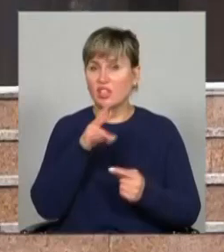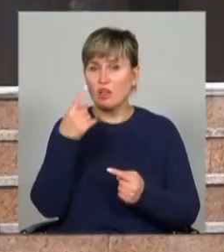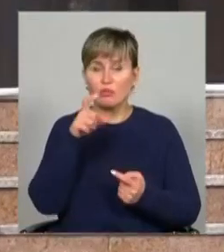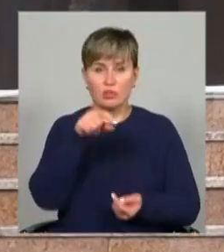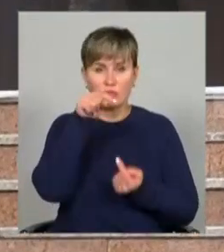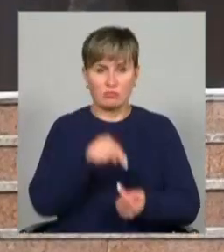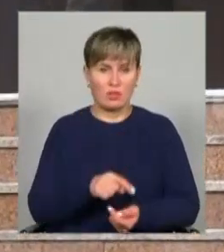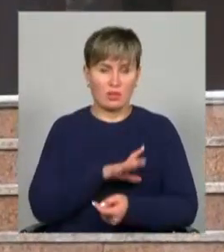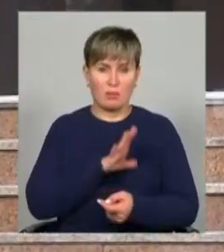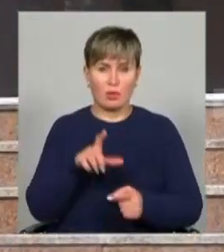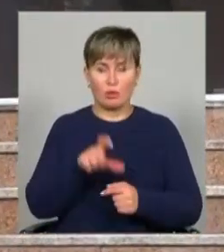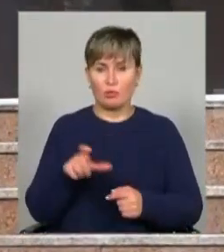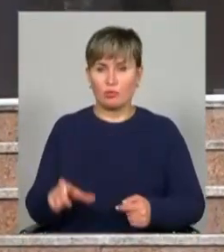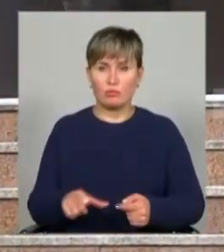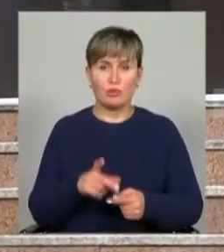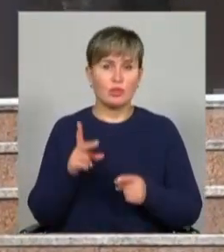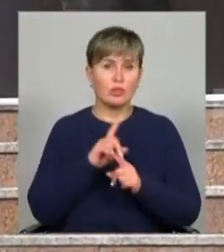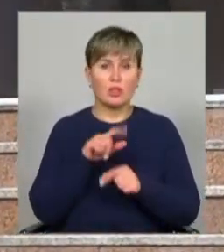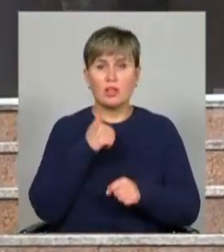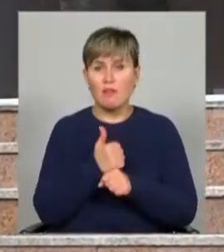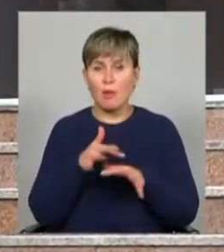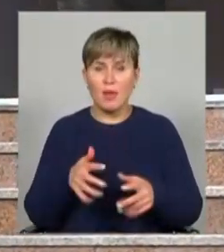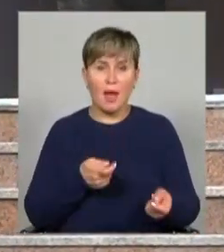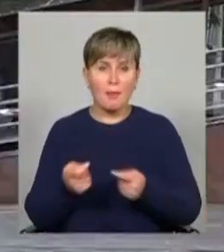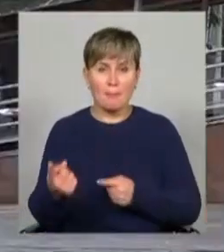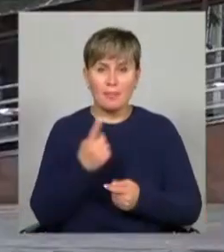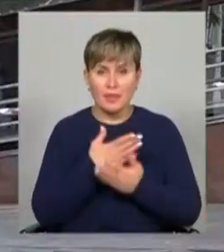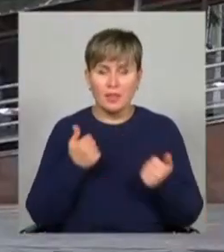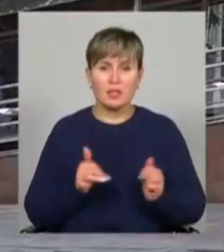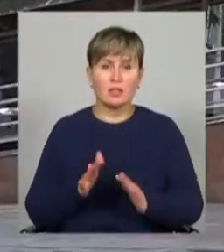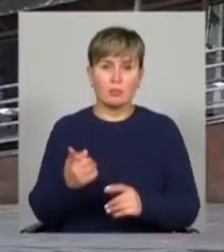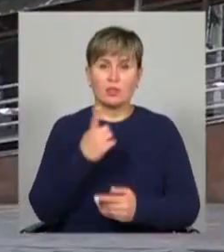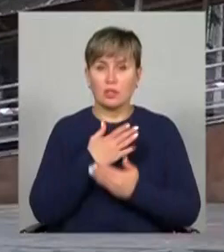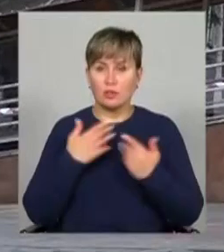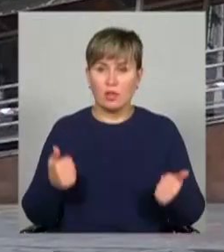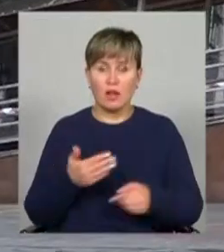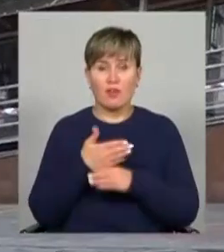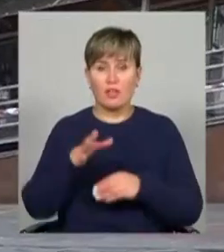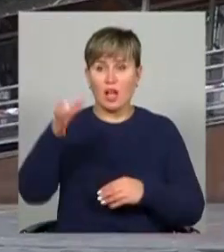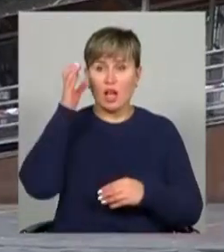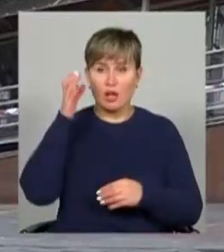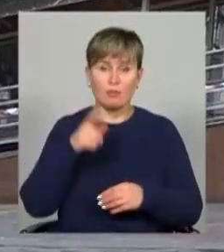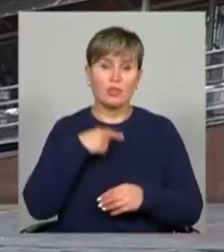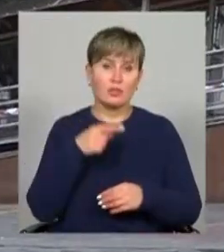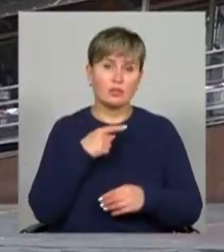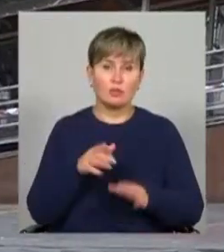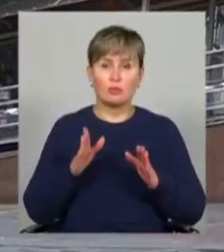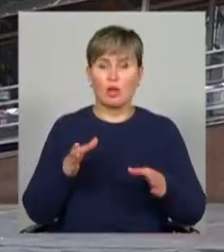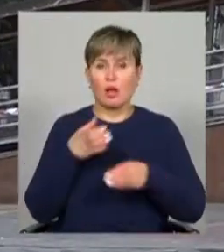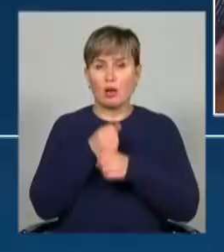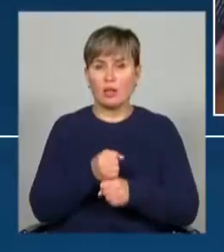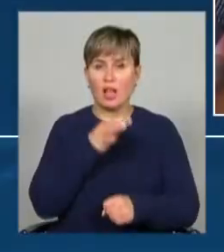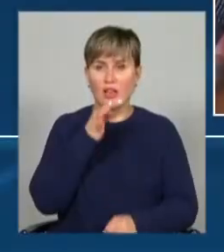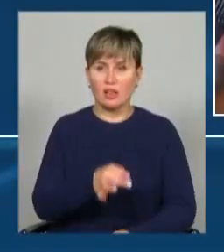специалиста по данному вопросу. Не явился ни глава местной администрации, ни его заместители. А в отделе образования ограничились лишь кратким